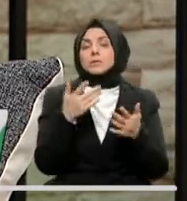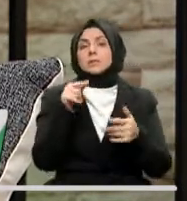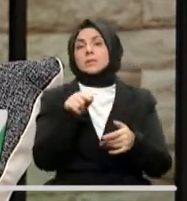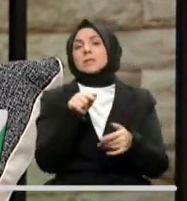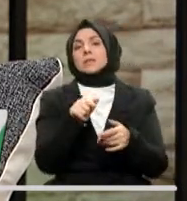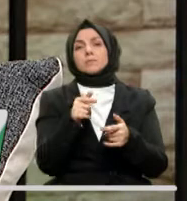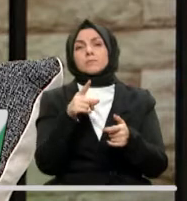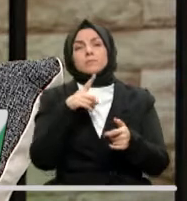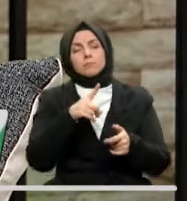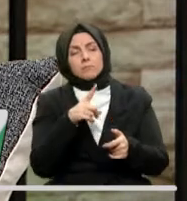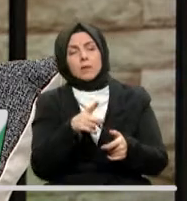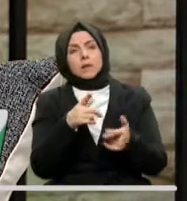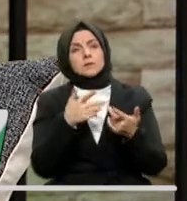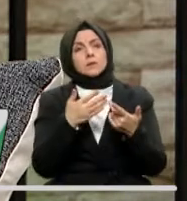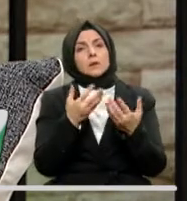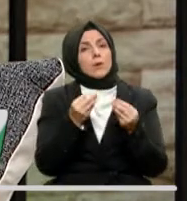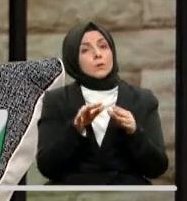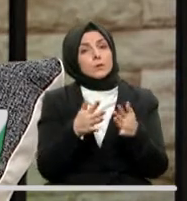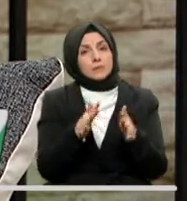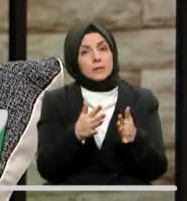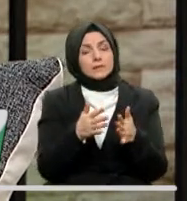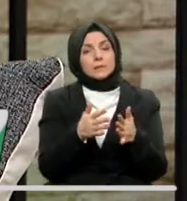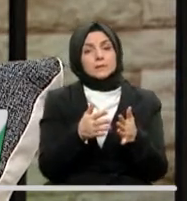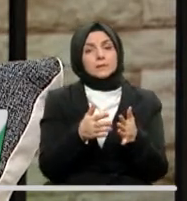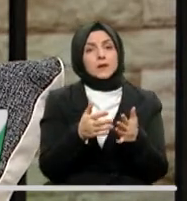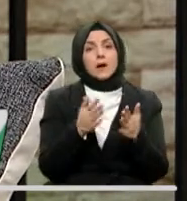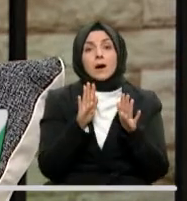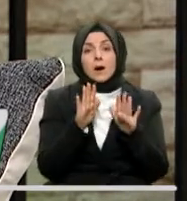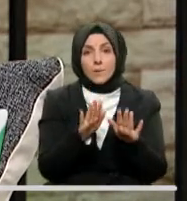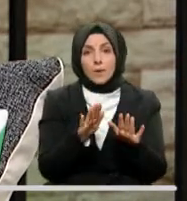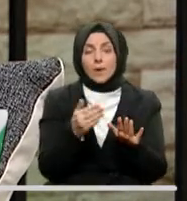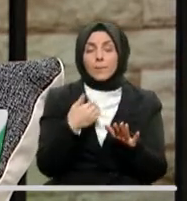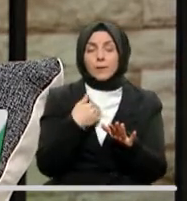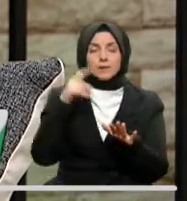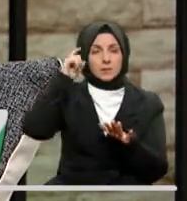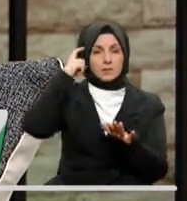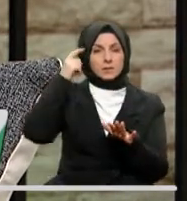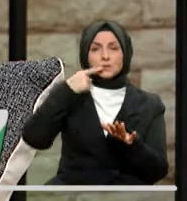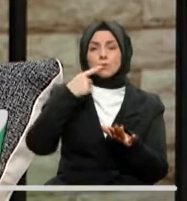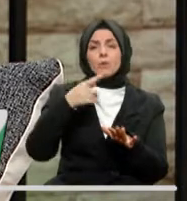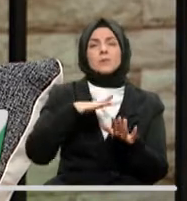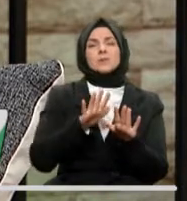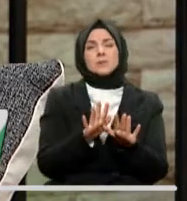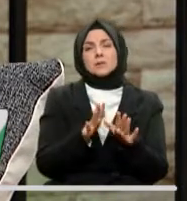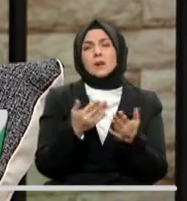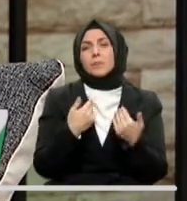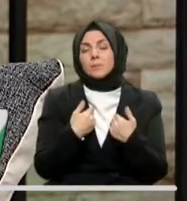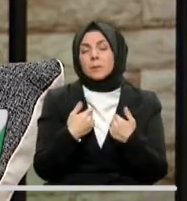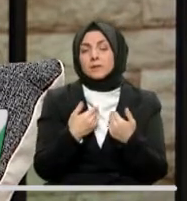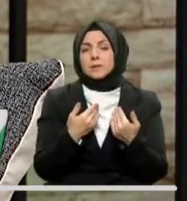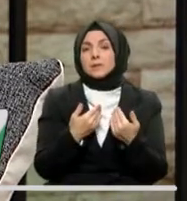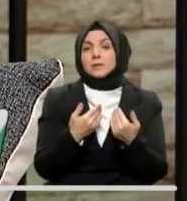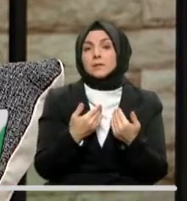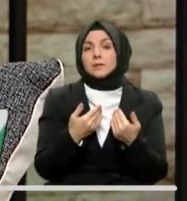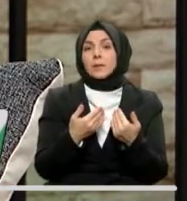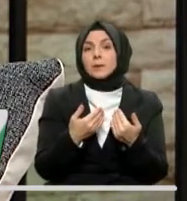enerjinizi bir başkasının işte Aman beni eleştirme sinler benden ne bekliyorlar sabunu fark edeyim onun karşılığını onlara